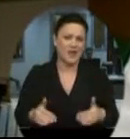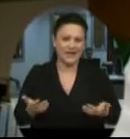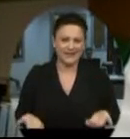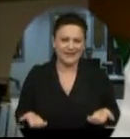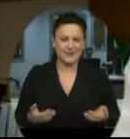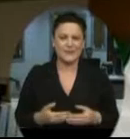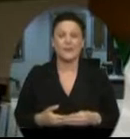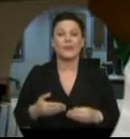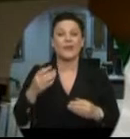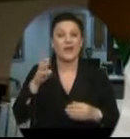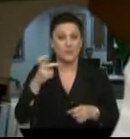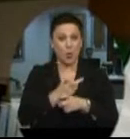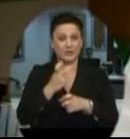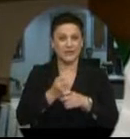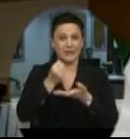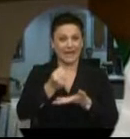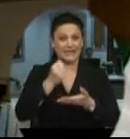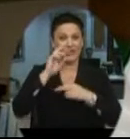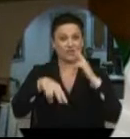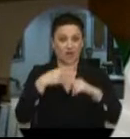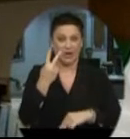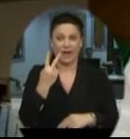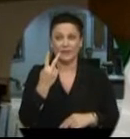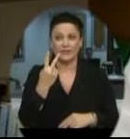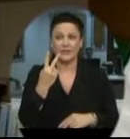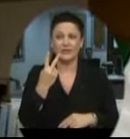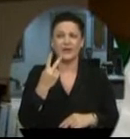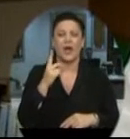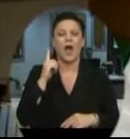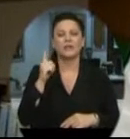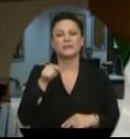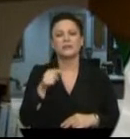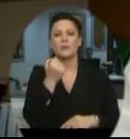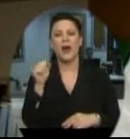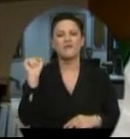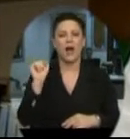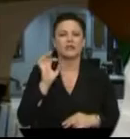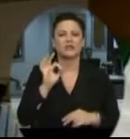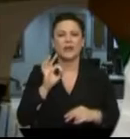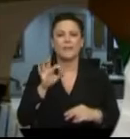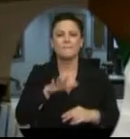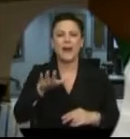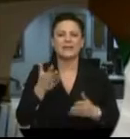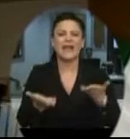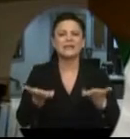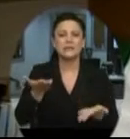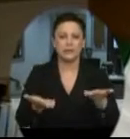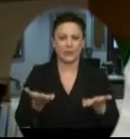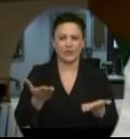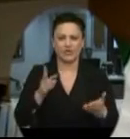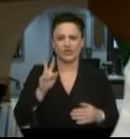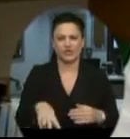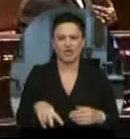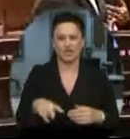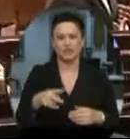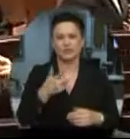באים ועושים תקציב דו-שנתי, למעשה מפרים את מערכת האיזונים והבלמים שקיימת בין